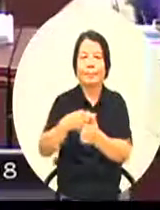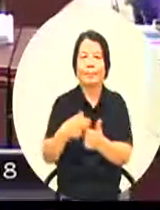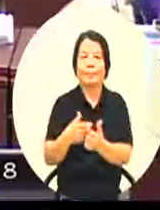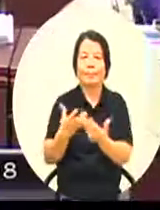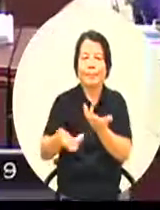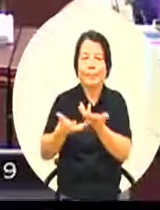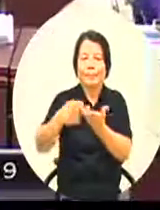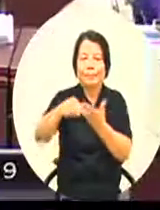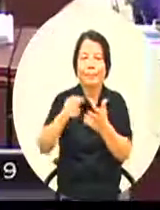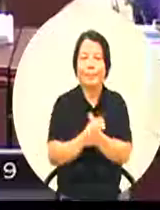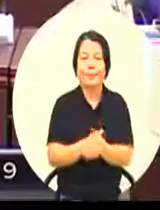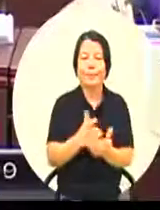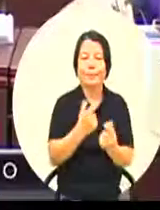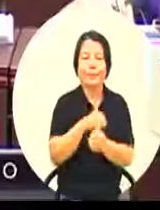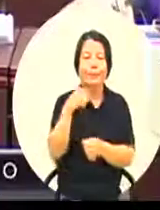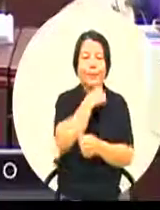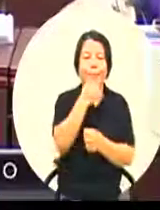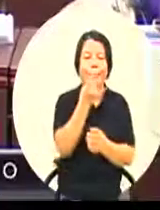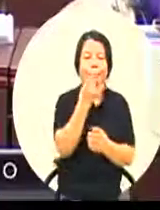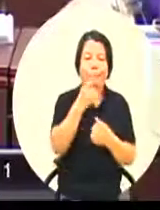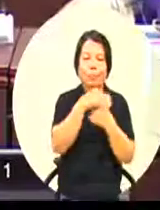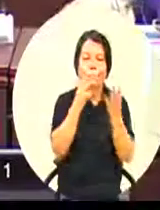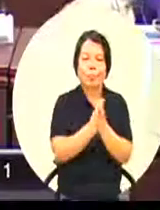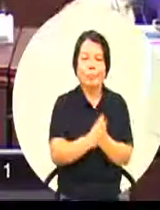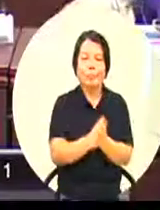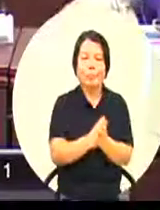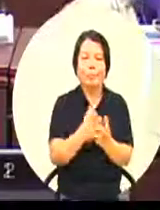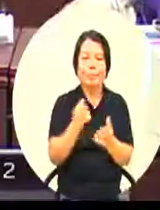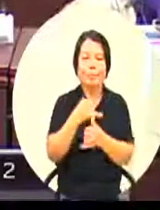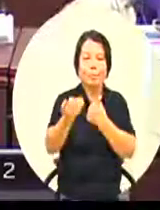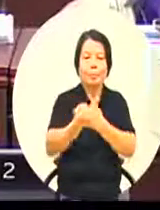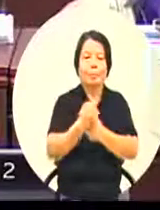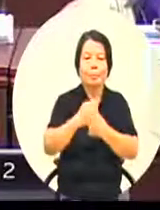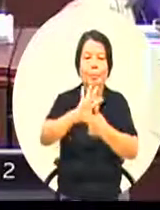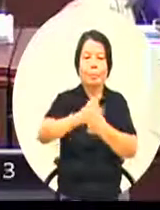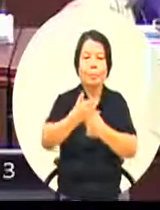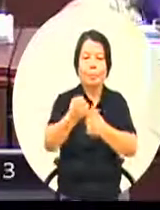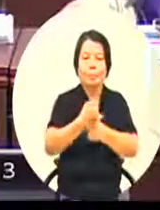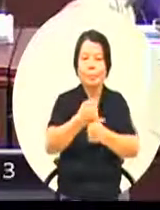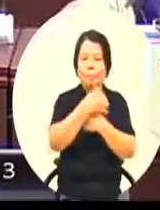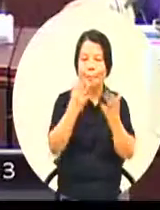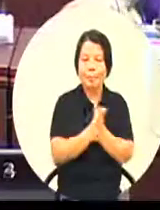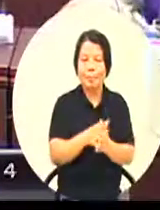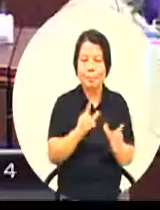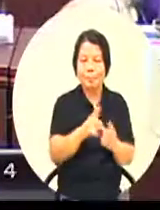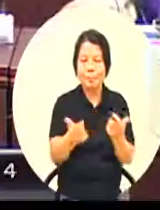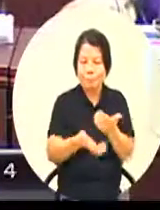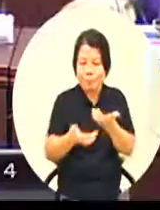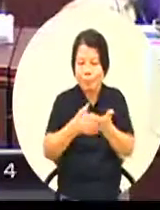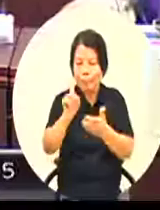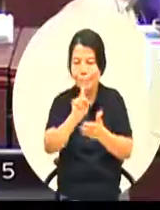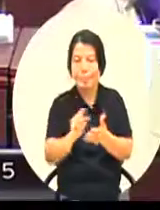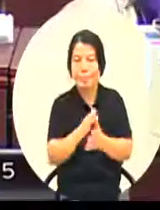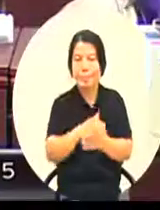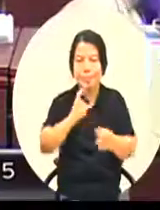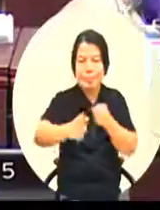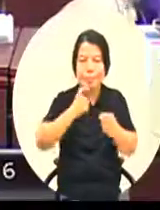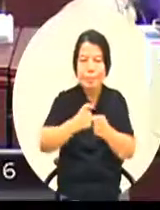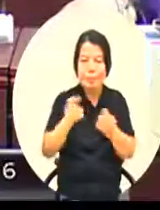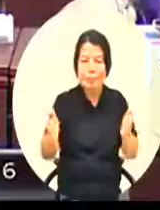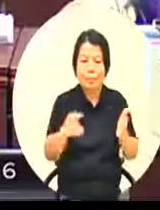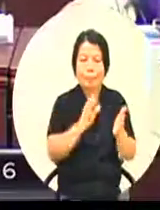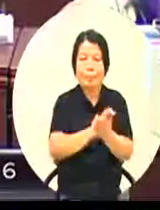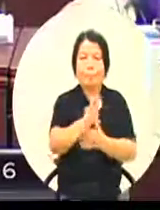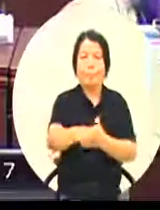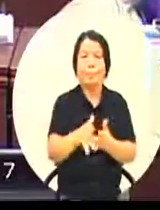活络教活络，还有新住民，这个传承变得非常重要。 多元， 所以议员在说我们做了十年以后会怎样，我觉得我